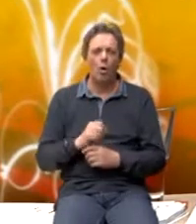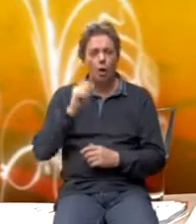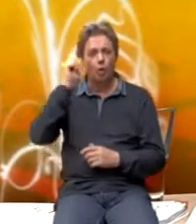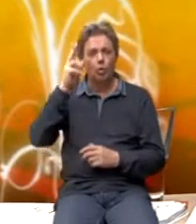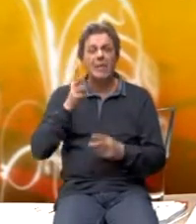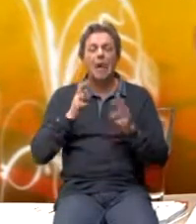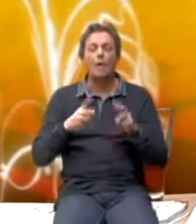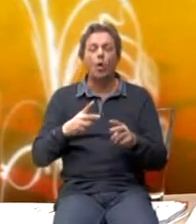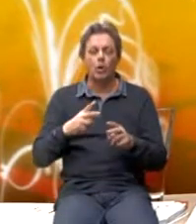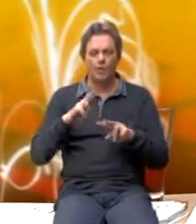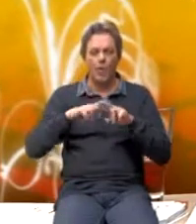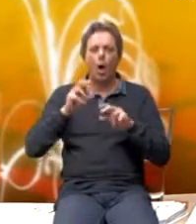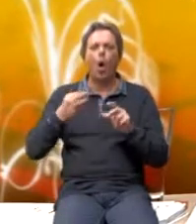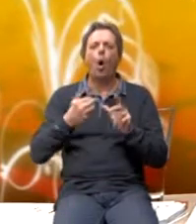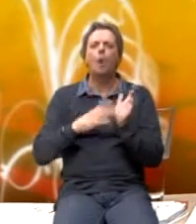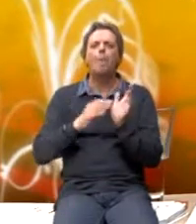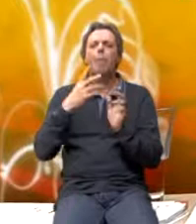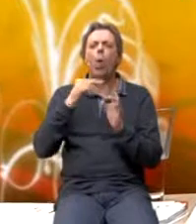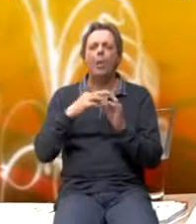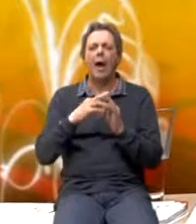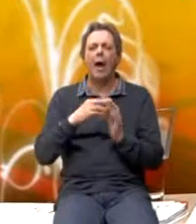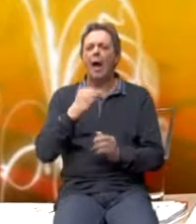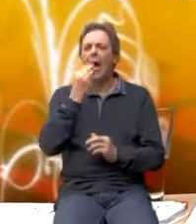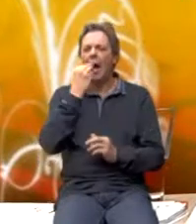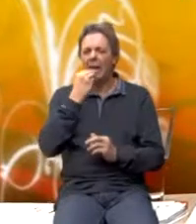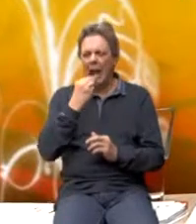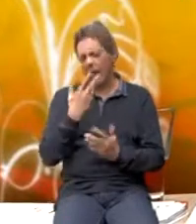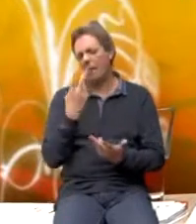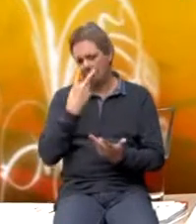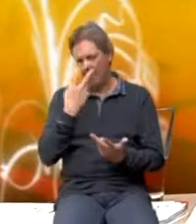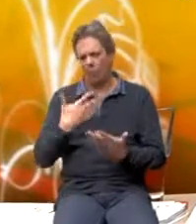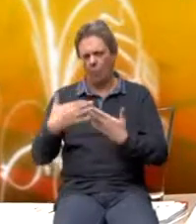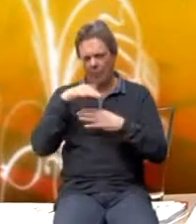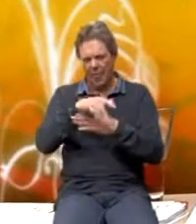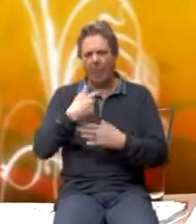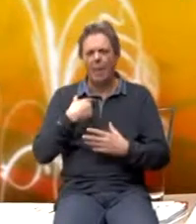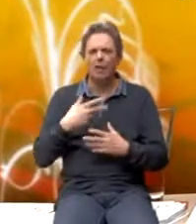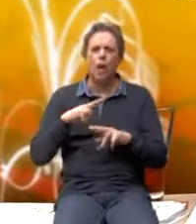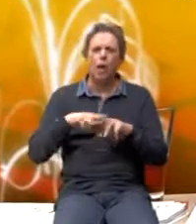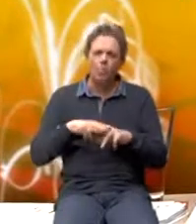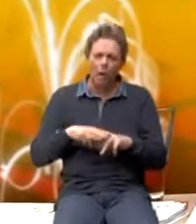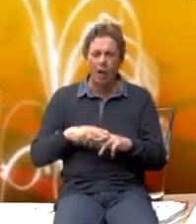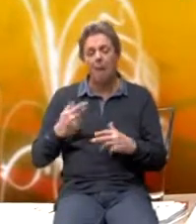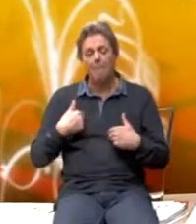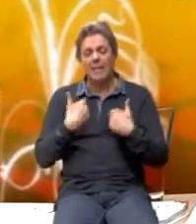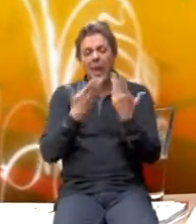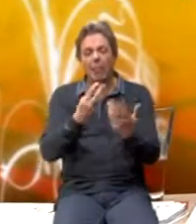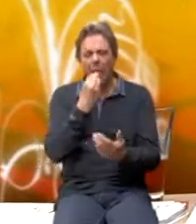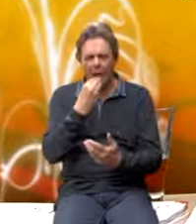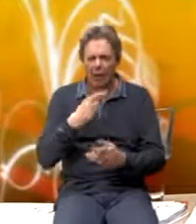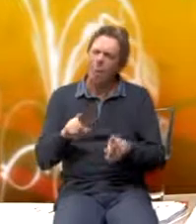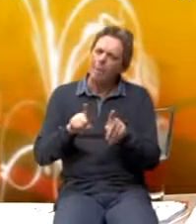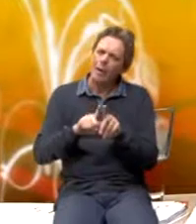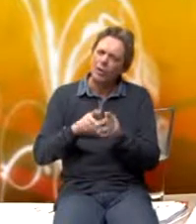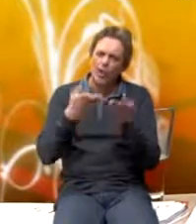čudesna moć hormona. Hrana djeluje i na naše hormone, naši hormoni djeluju na hranu, pa ćete isto